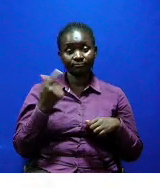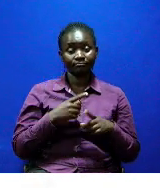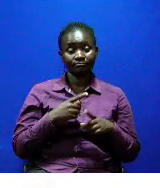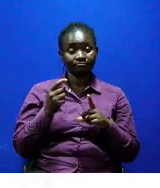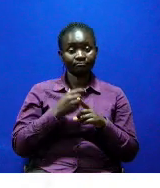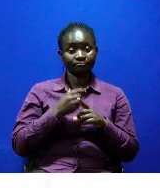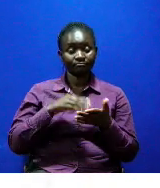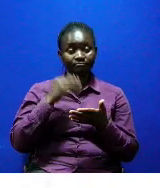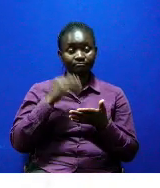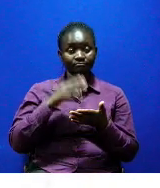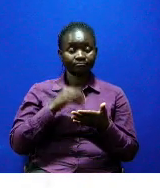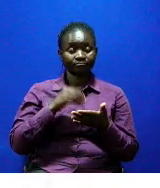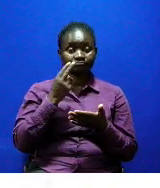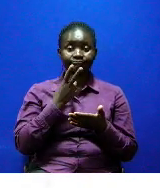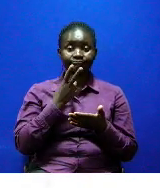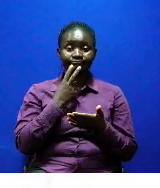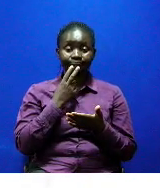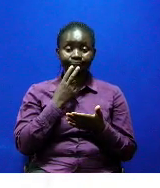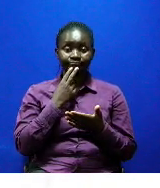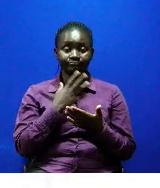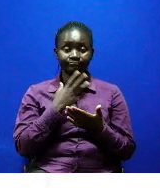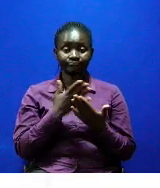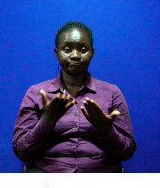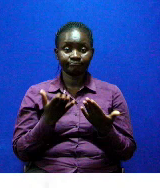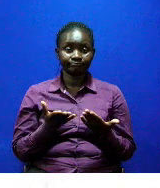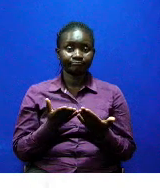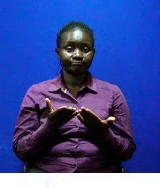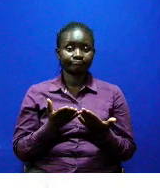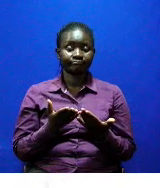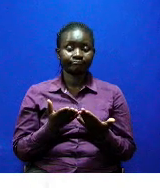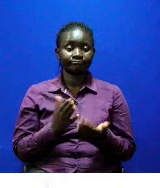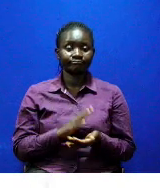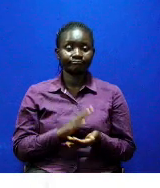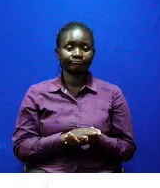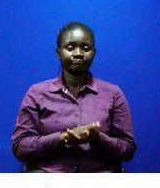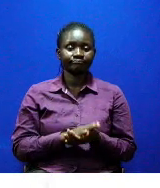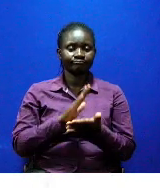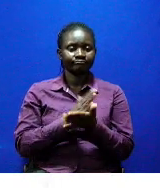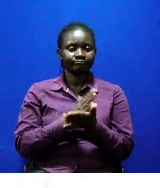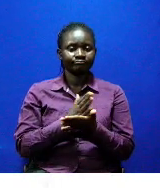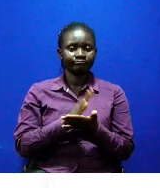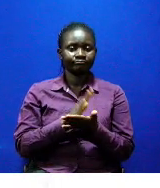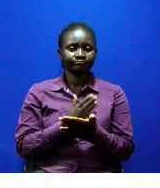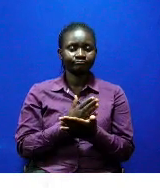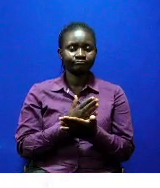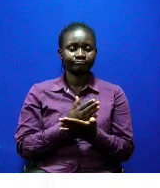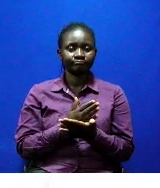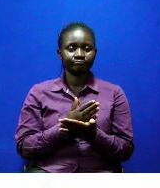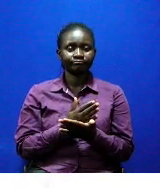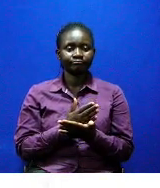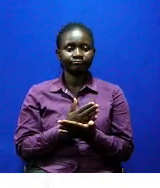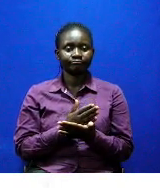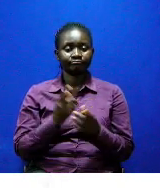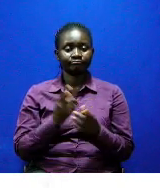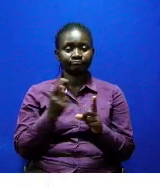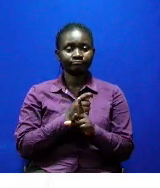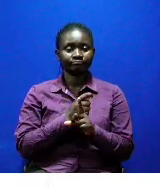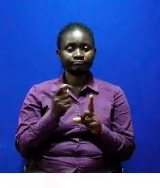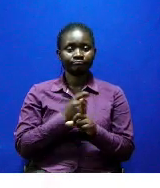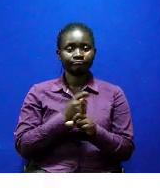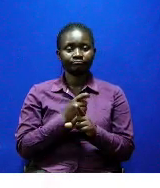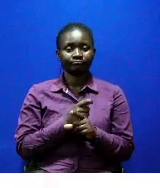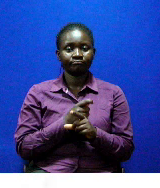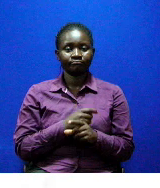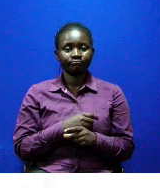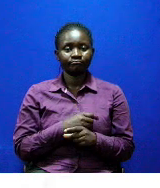Nyanza ekaratua chigo cheke wango gie county ekaratua re to mochwe mo maigeliaya na ende